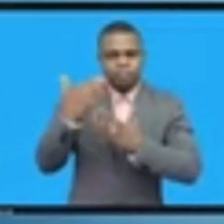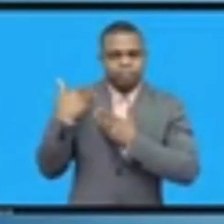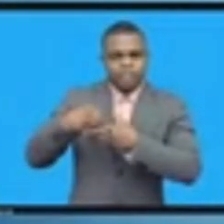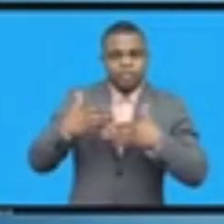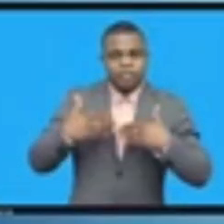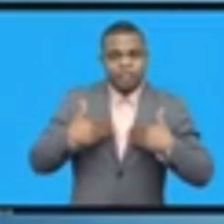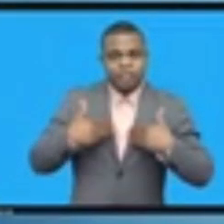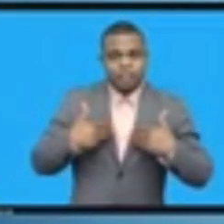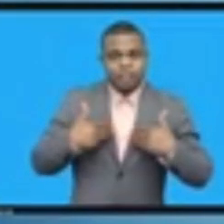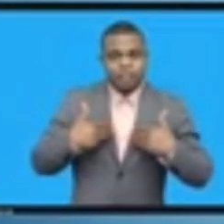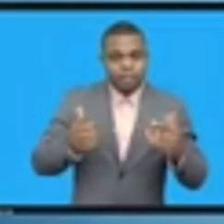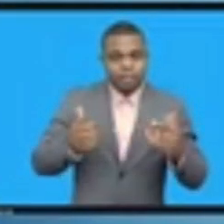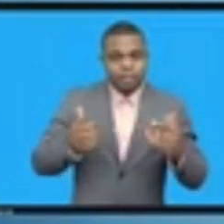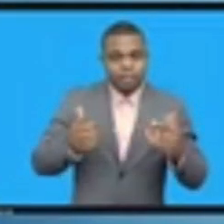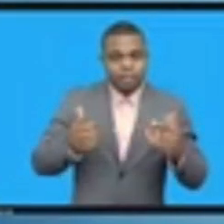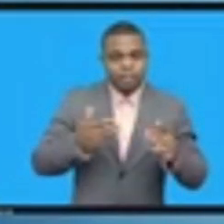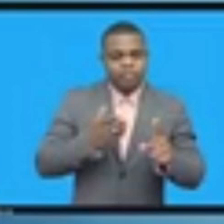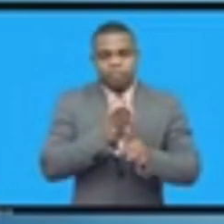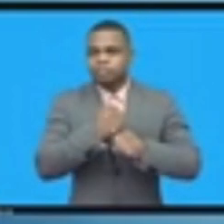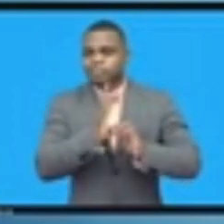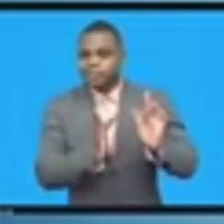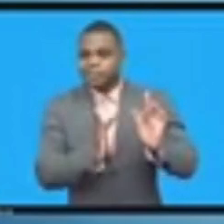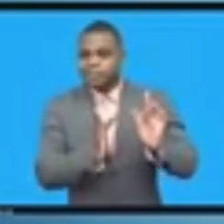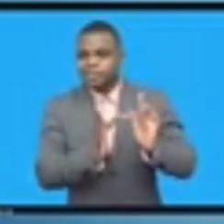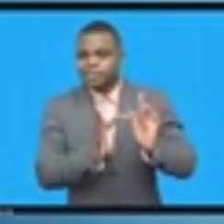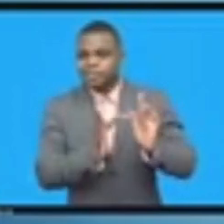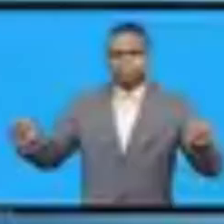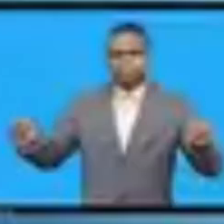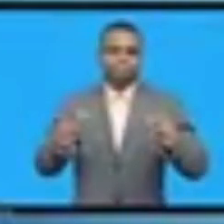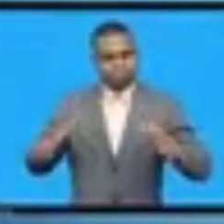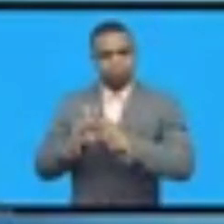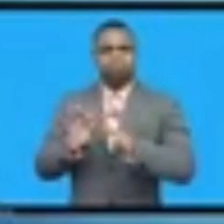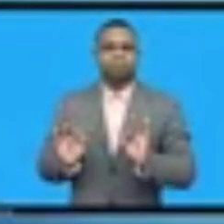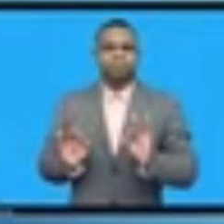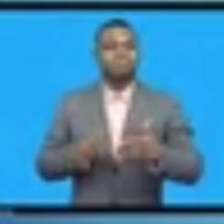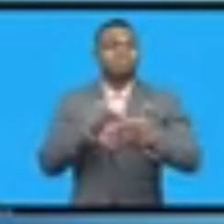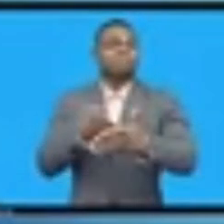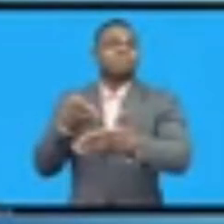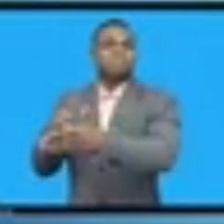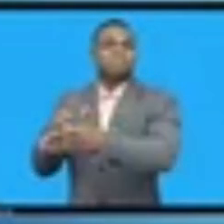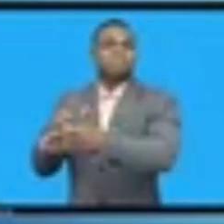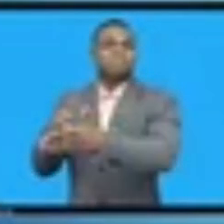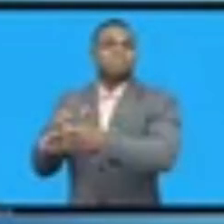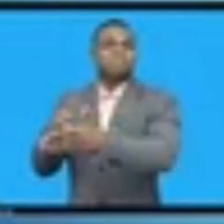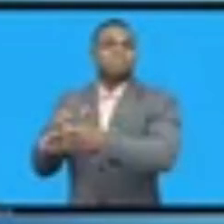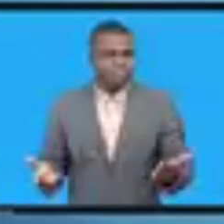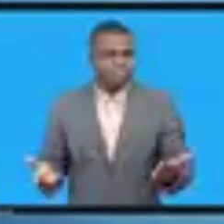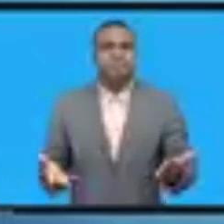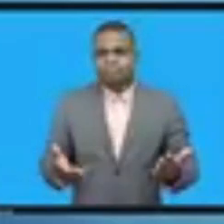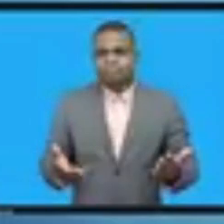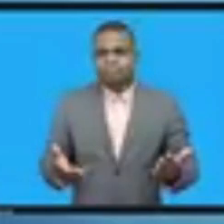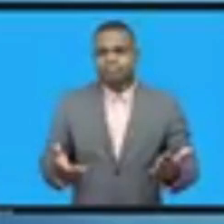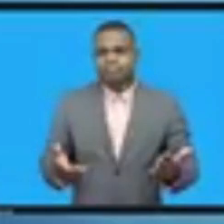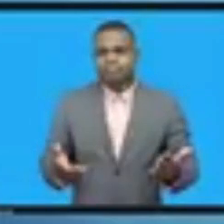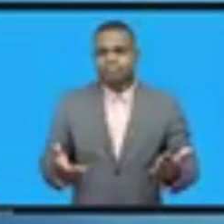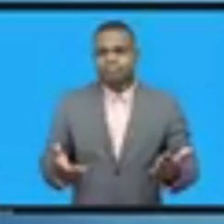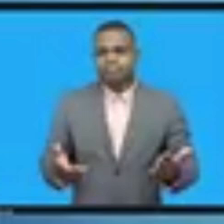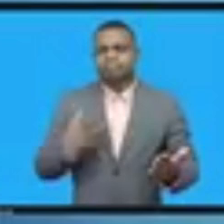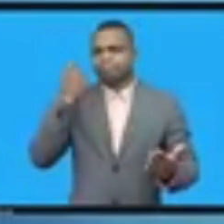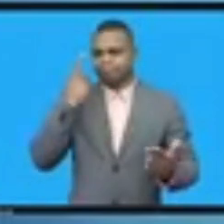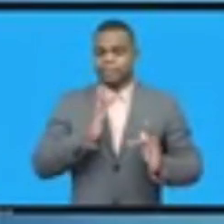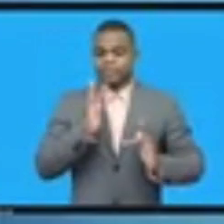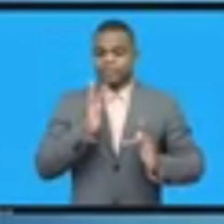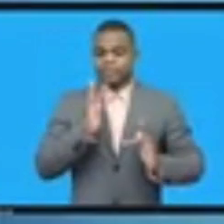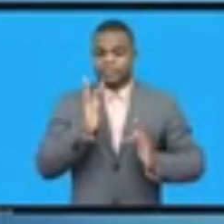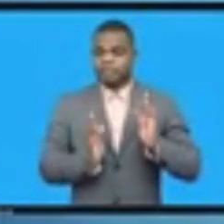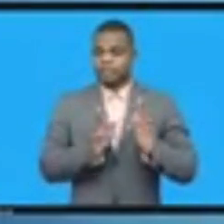呢，就是要认识到这个互联网所带来的潜在的益处，以及